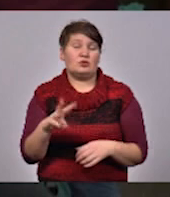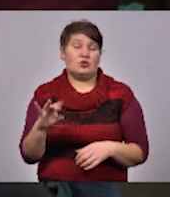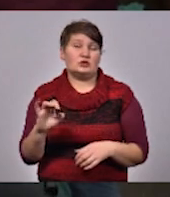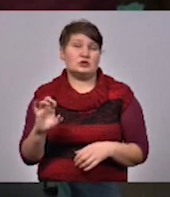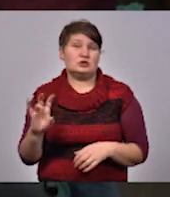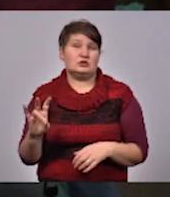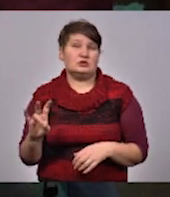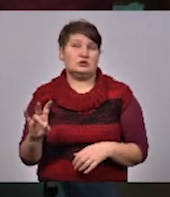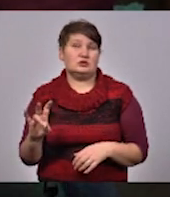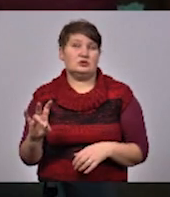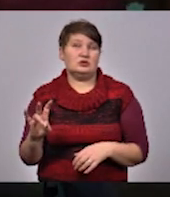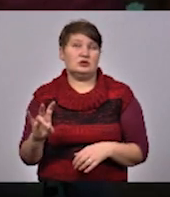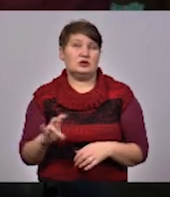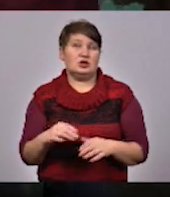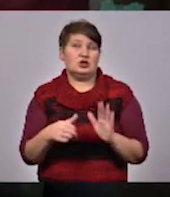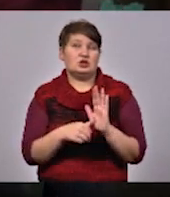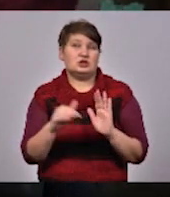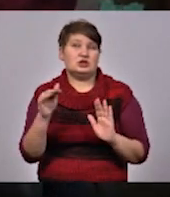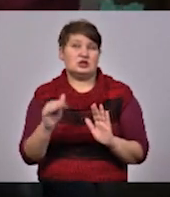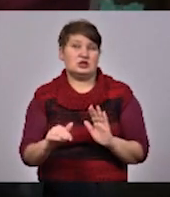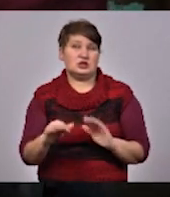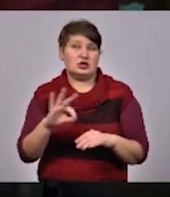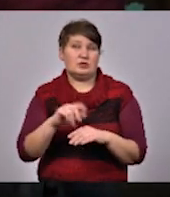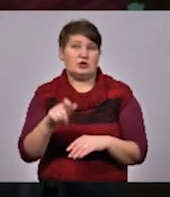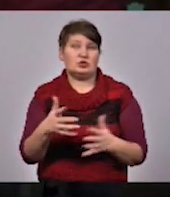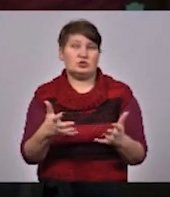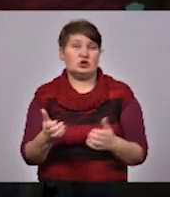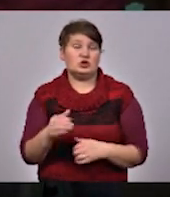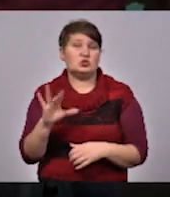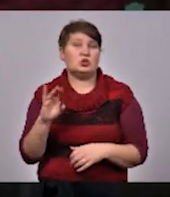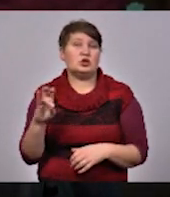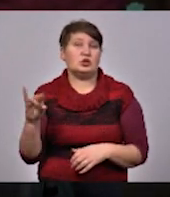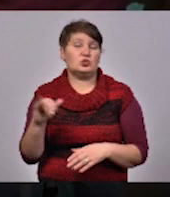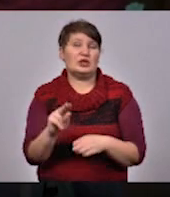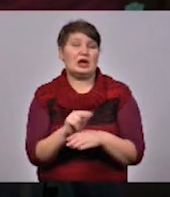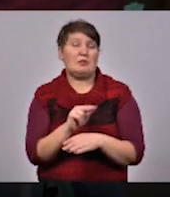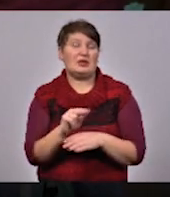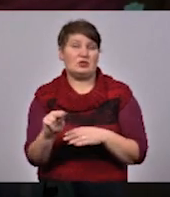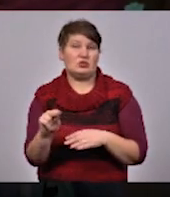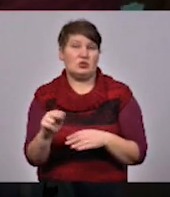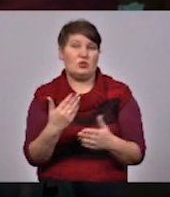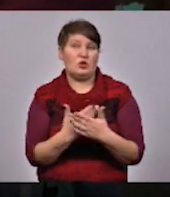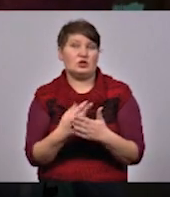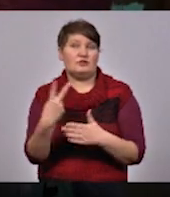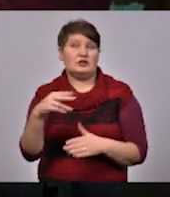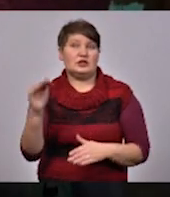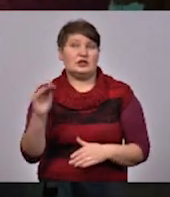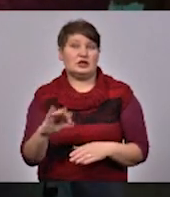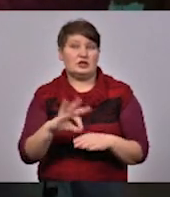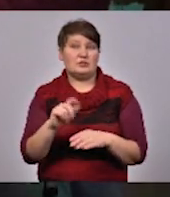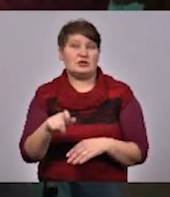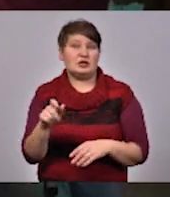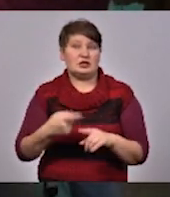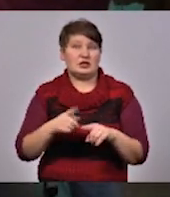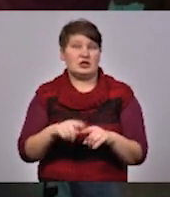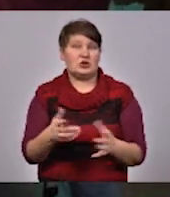них біля 6 тисяч пацієнтів – це пацієнти, які отримують інсулінотерапію. Понад 20 тисяч пацієнтів – це пацієнти,